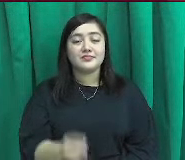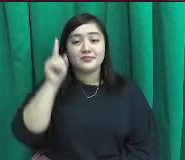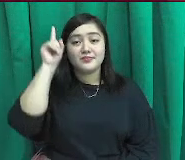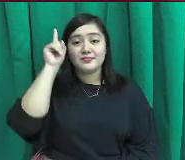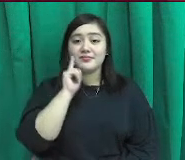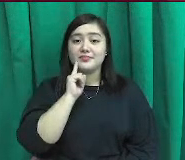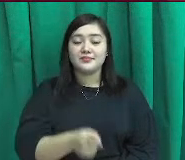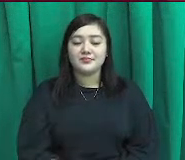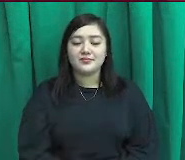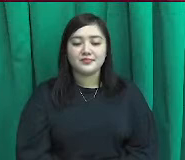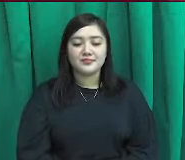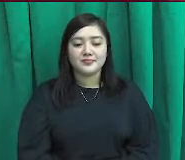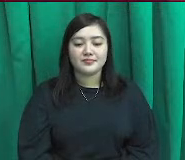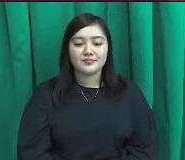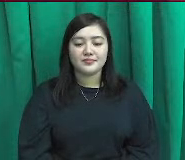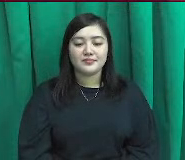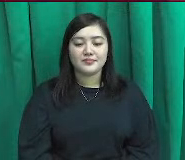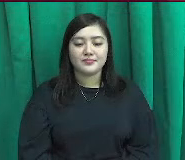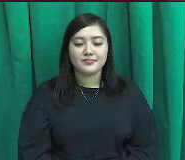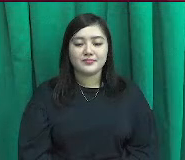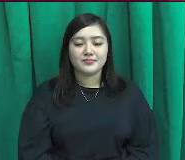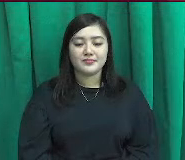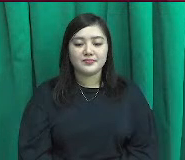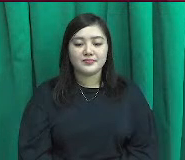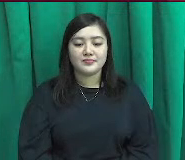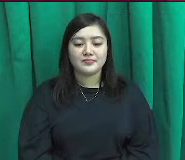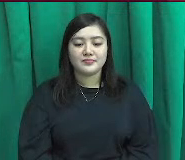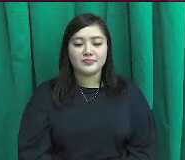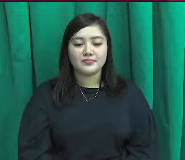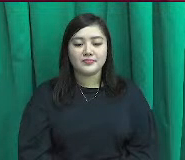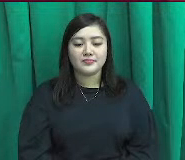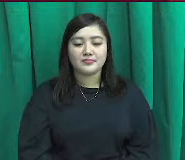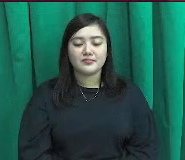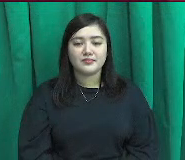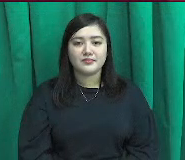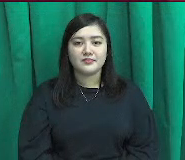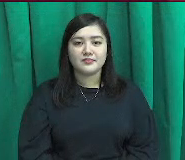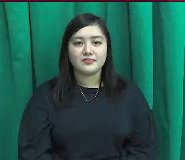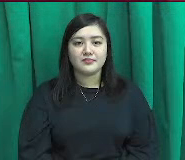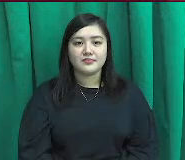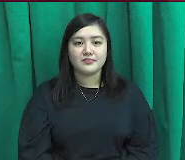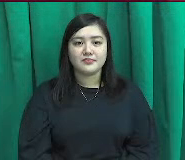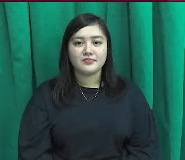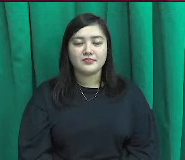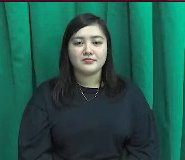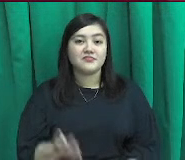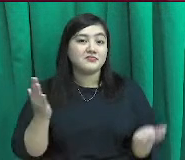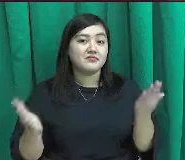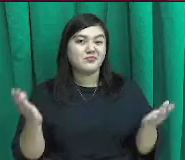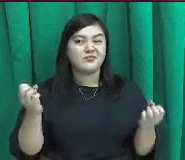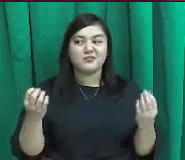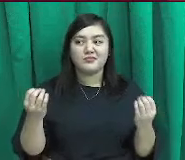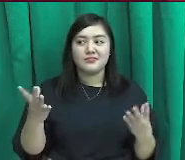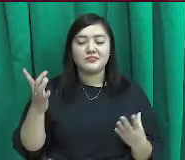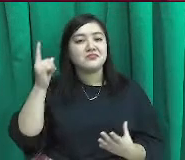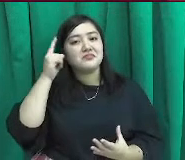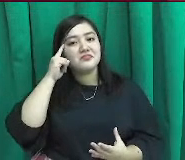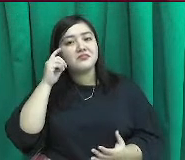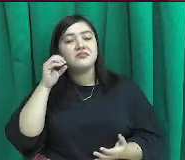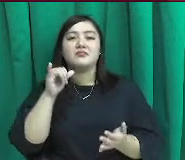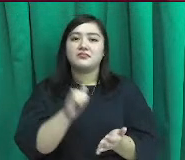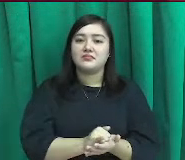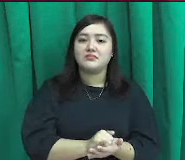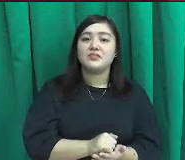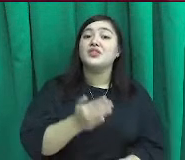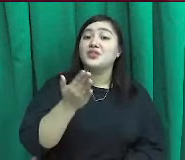Sir Noel eh. Yeah. Akala lang, pag dikit kayo kay pastor, pabor kayo ng pabor. Hindi. Hindi. Pag dikit kayo ng dikit kayo, Pastor, umasa kayo